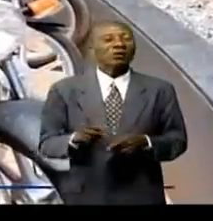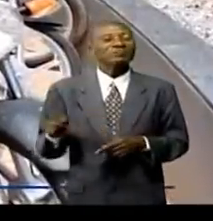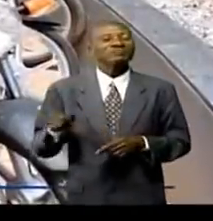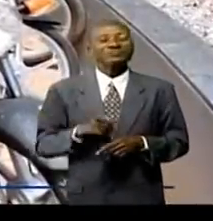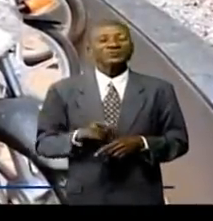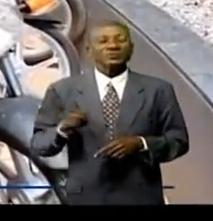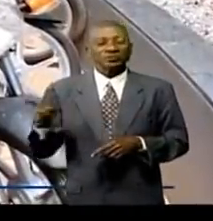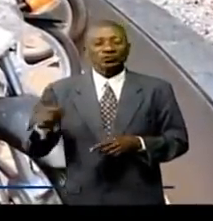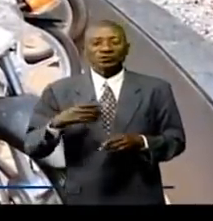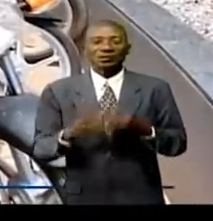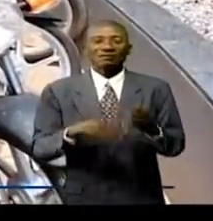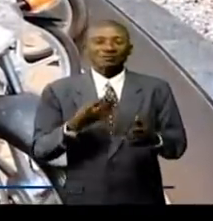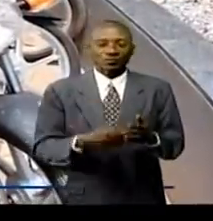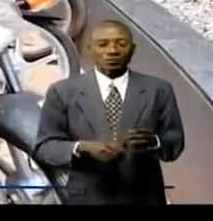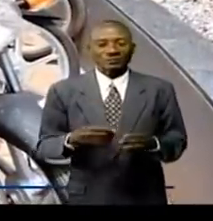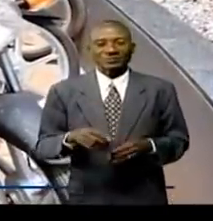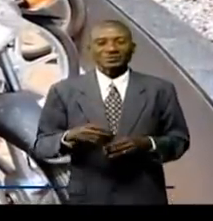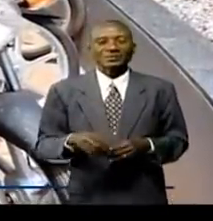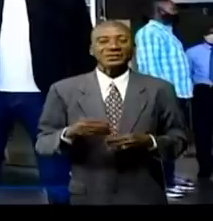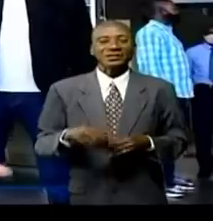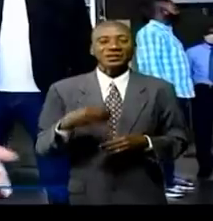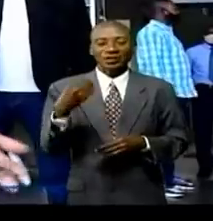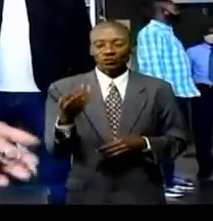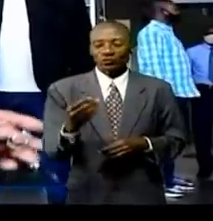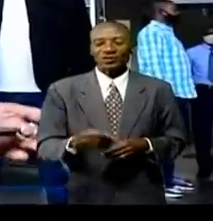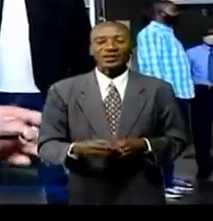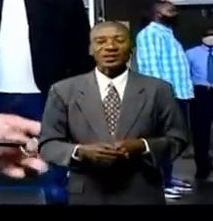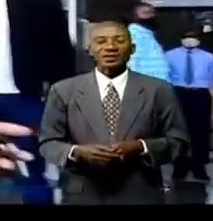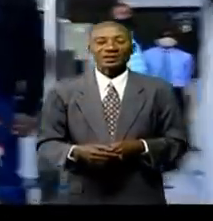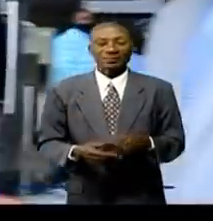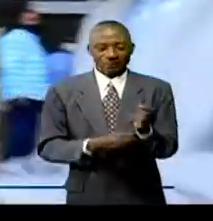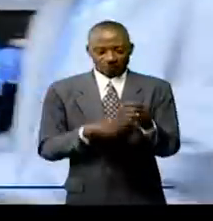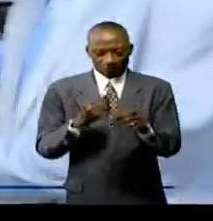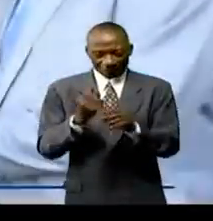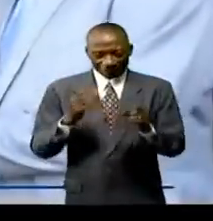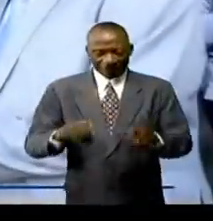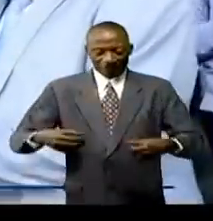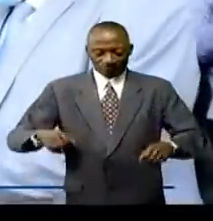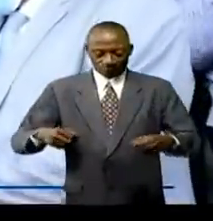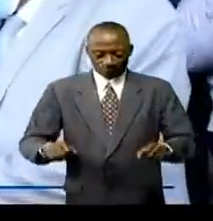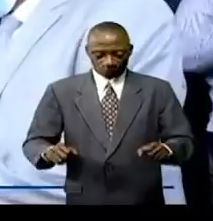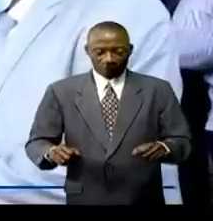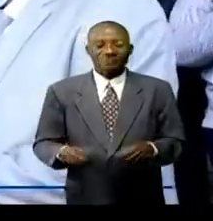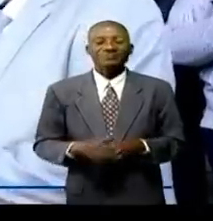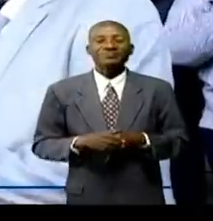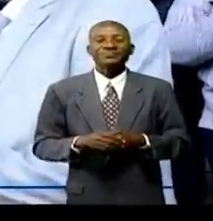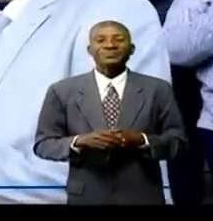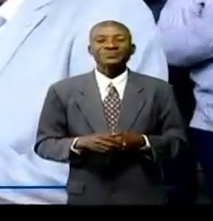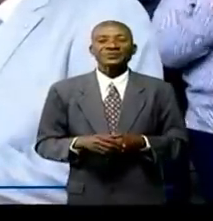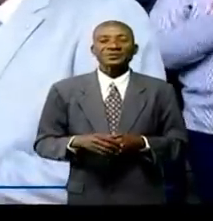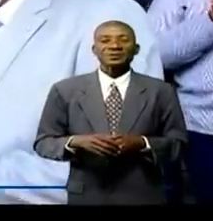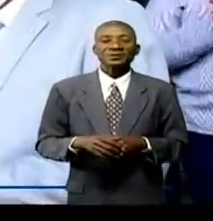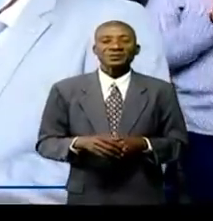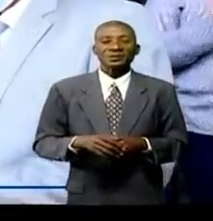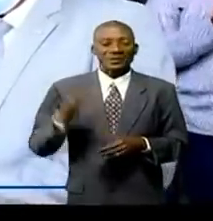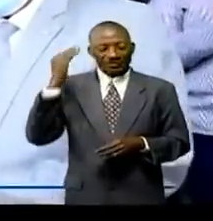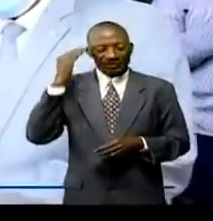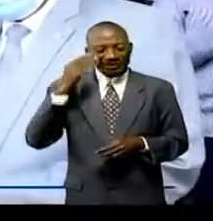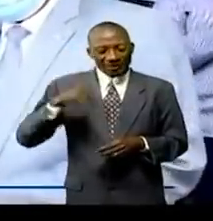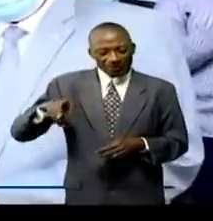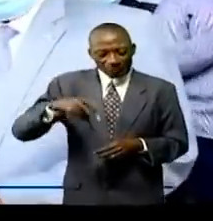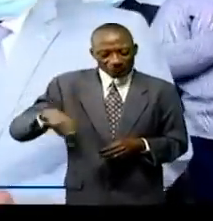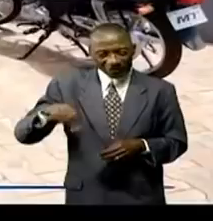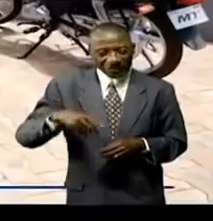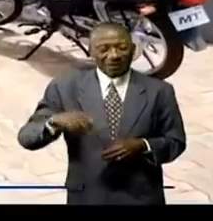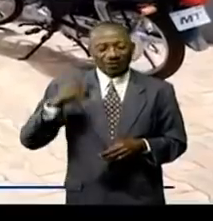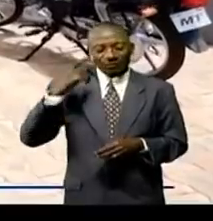la remise symbolique d'un lot de 30 motos. C'est le commissaire du gouvernement provincial en charge de l'urbanisme, habitat et affaires foncières